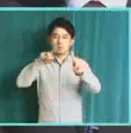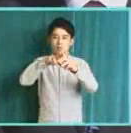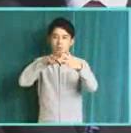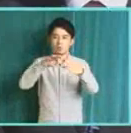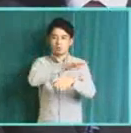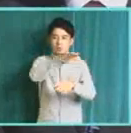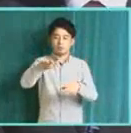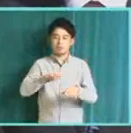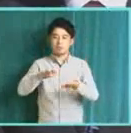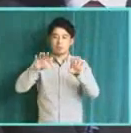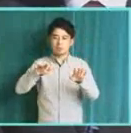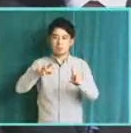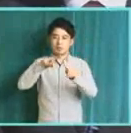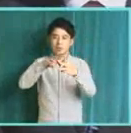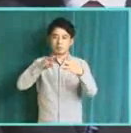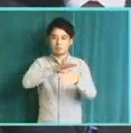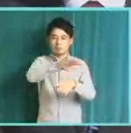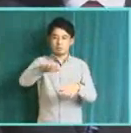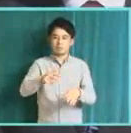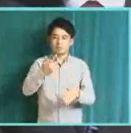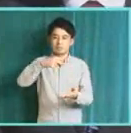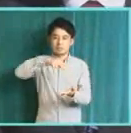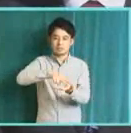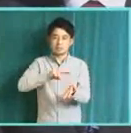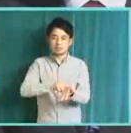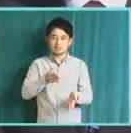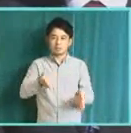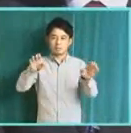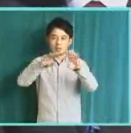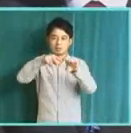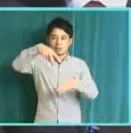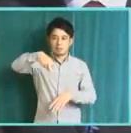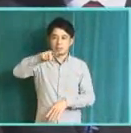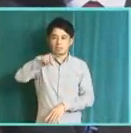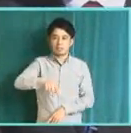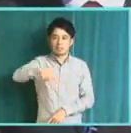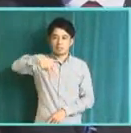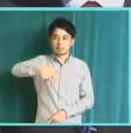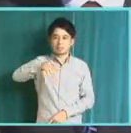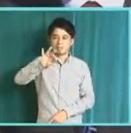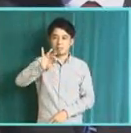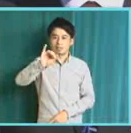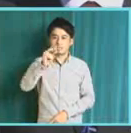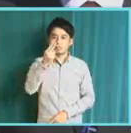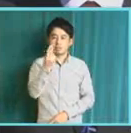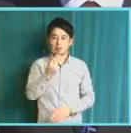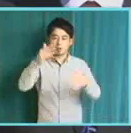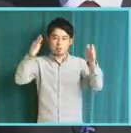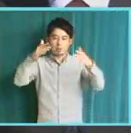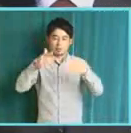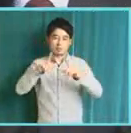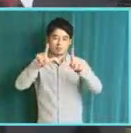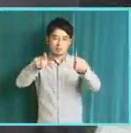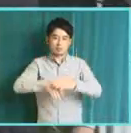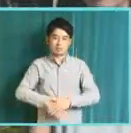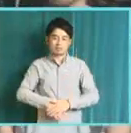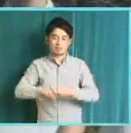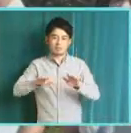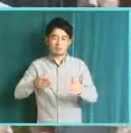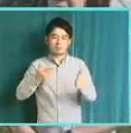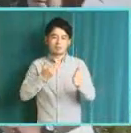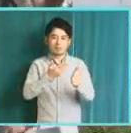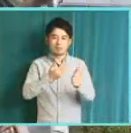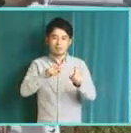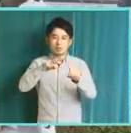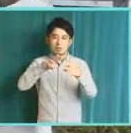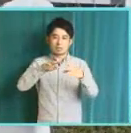広報小田原、この時間は小田原市立病院ナースメイト募集のお知らせをお送りします。お話をお伺いしますのは小田